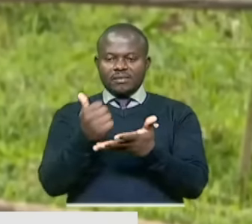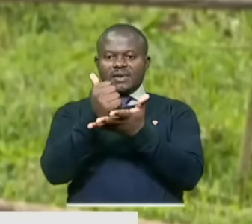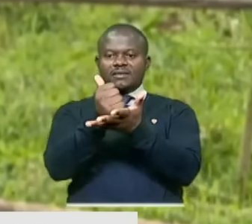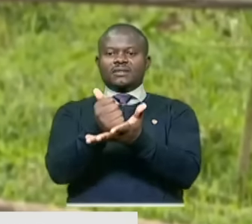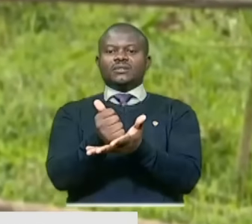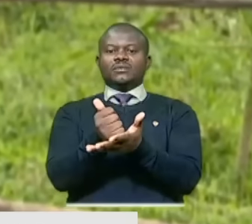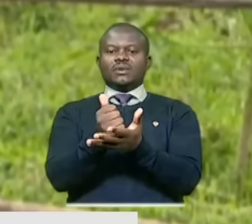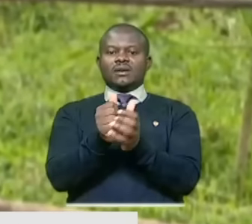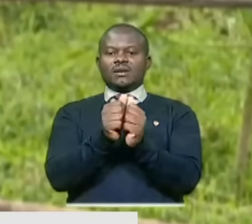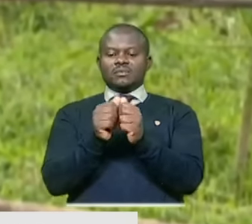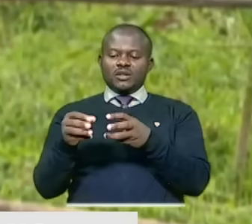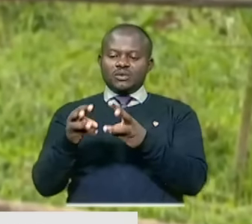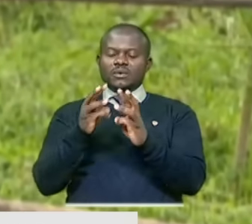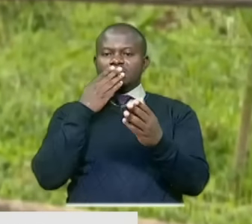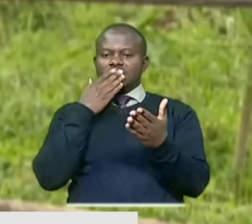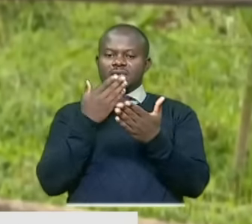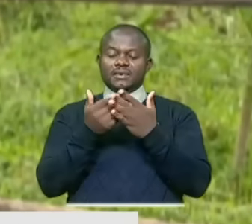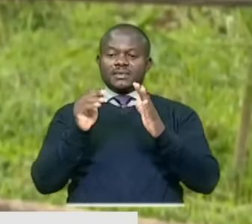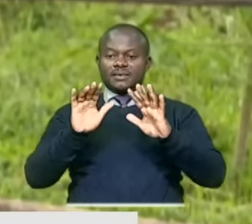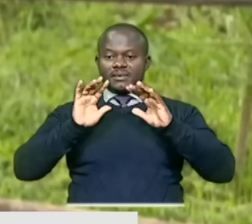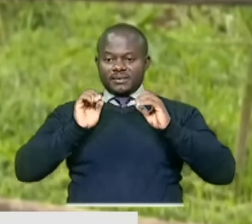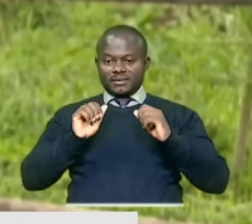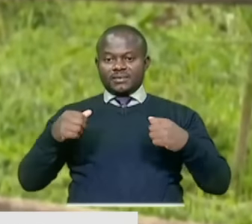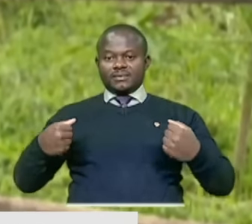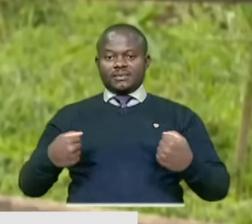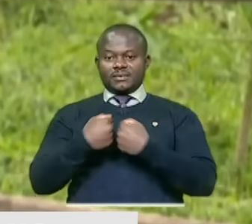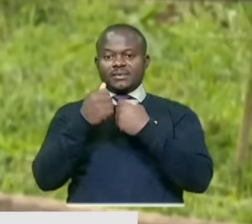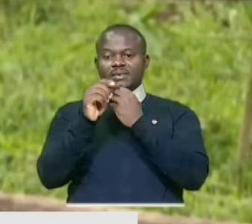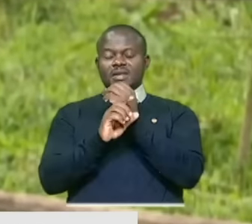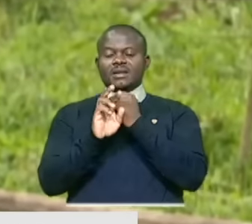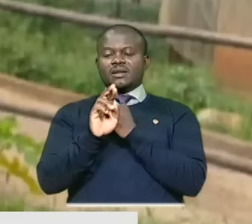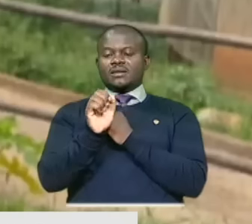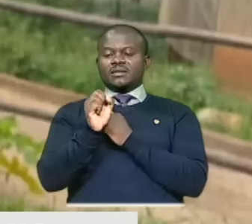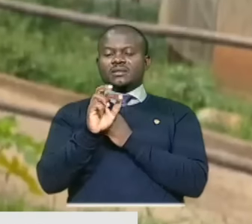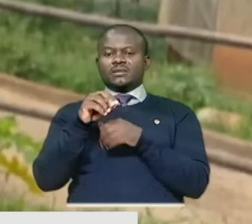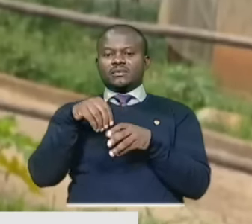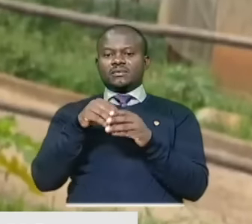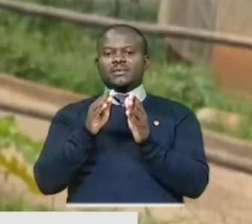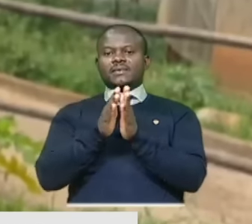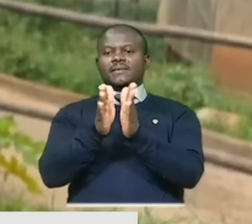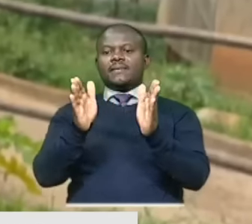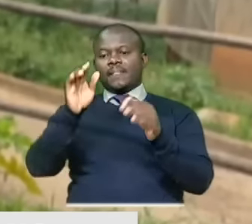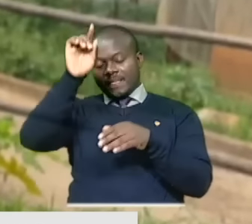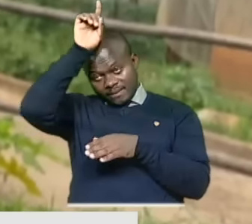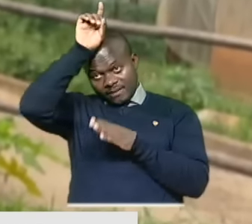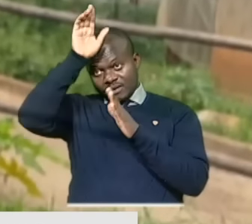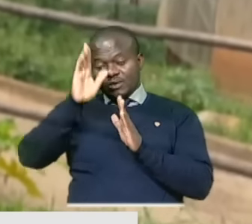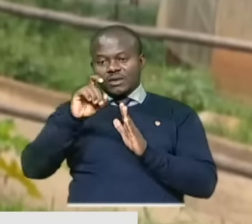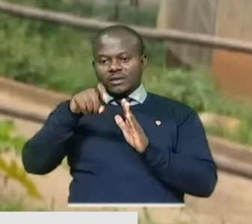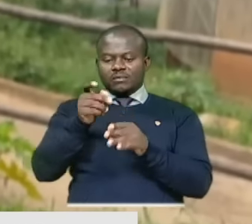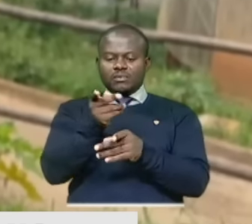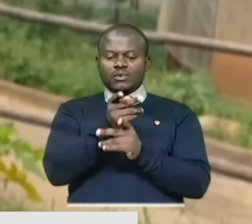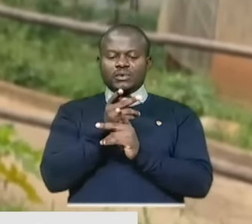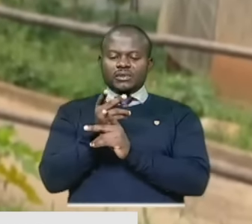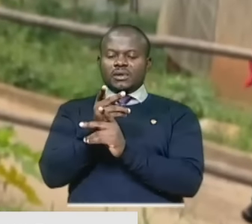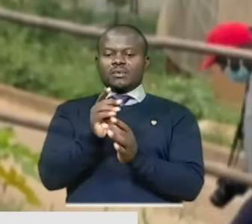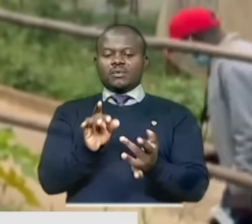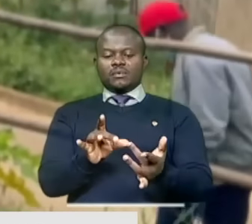n'uburyo bwiza bwo kwirinda ibiza mu karere ka Rutsiro muri rusange. Icyaro kigomba kwitabwaho